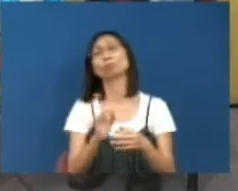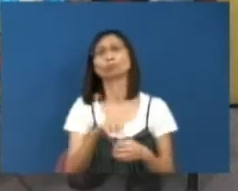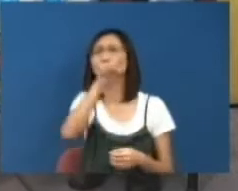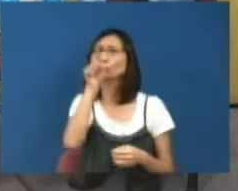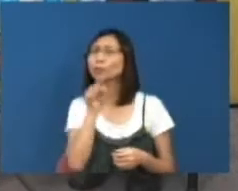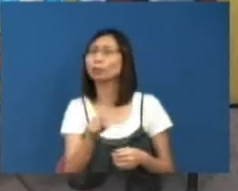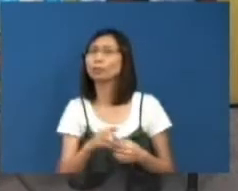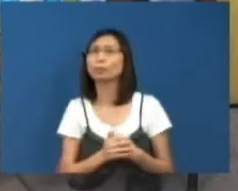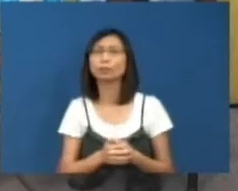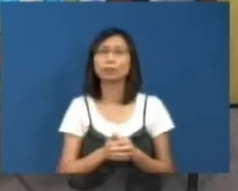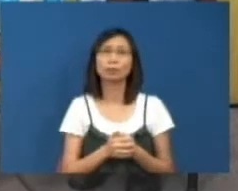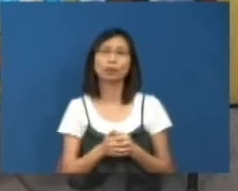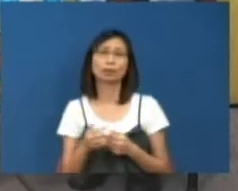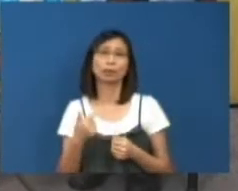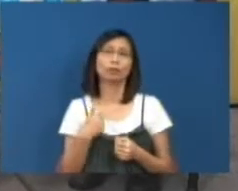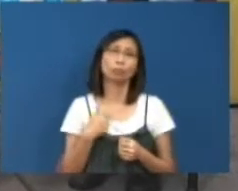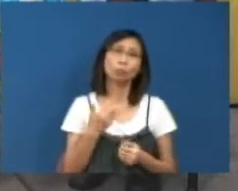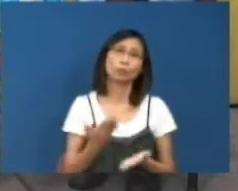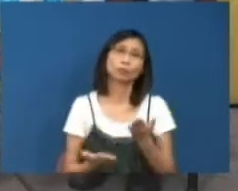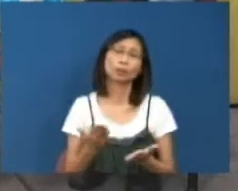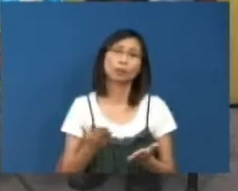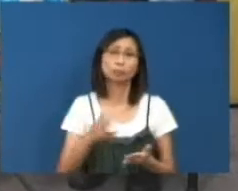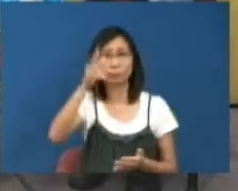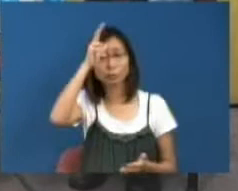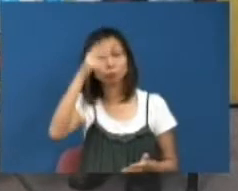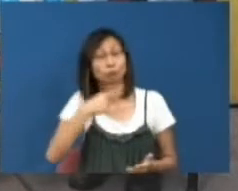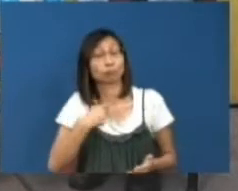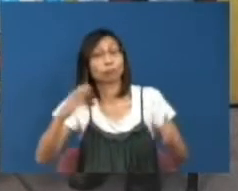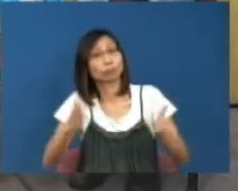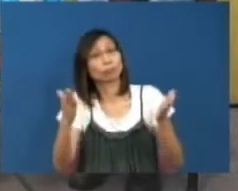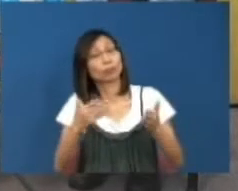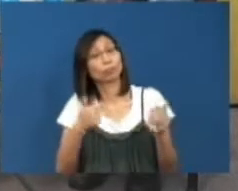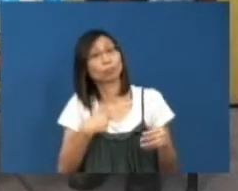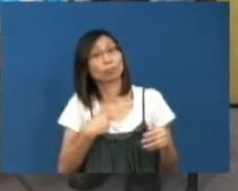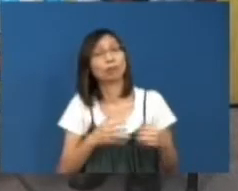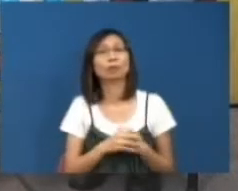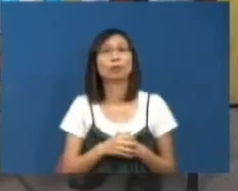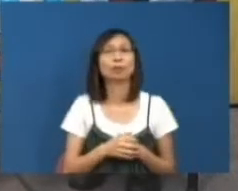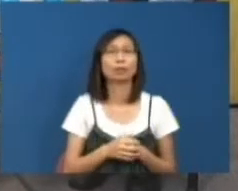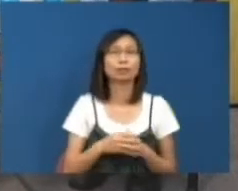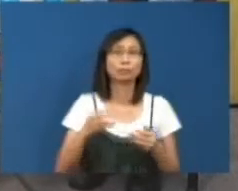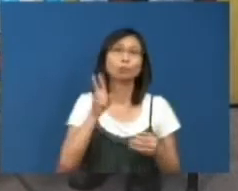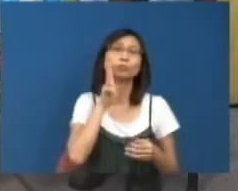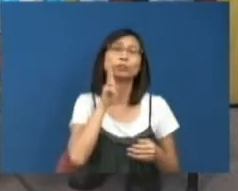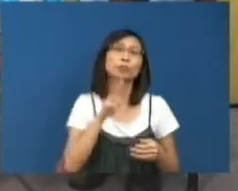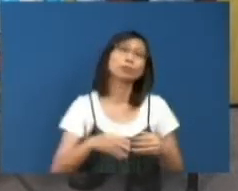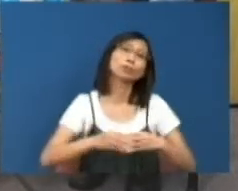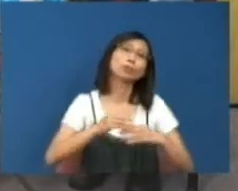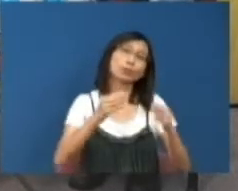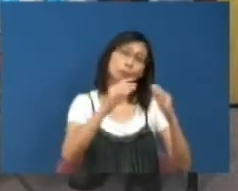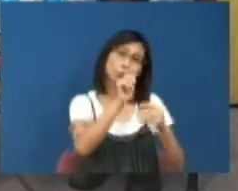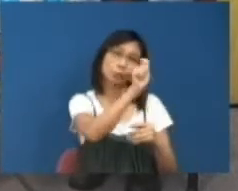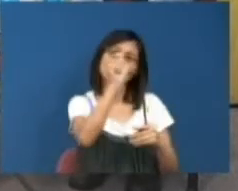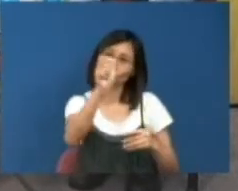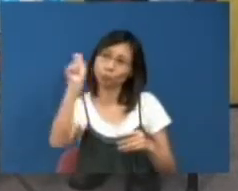如我達到某一個rating， 某一個評級，可能係3A 嘅 ，AAA 嘅，政府應該就減免我差餉啦嘛。咁我自己